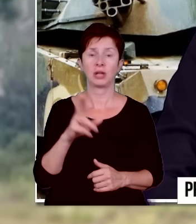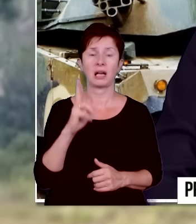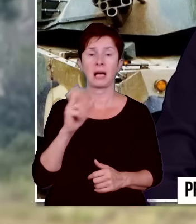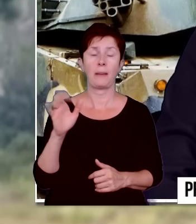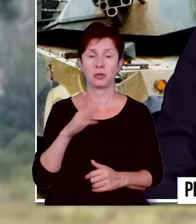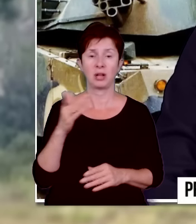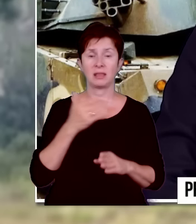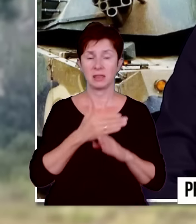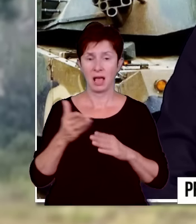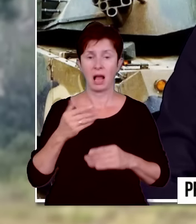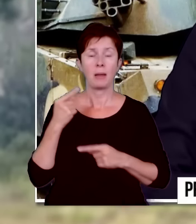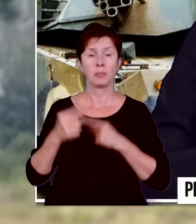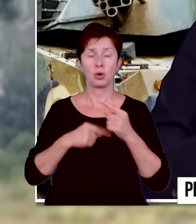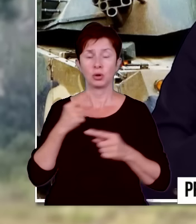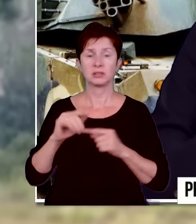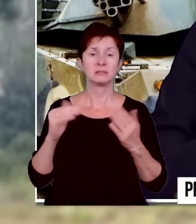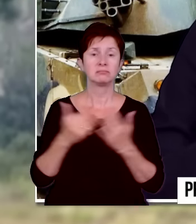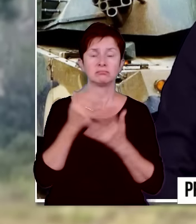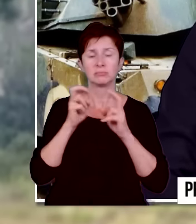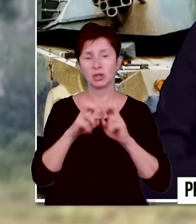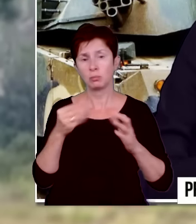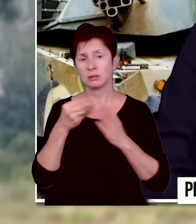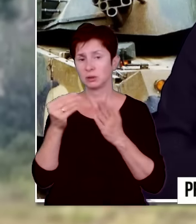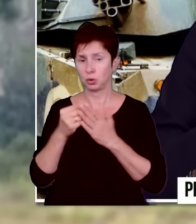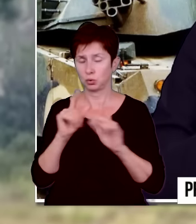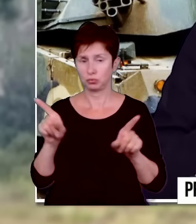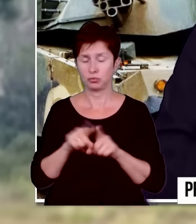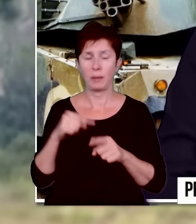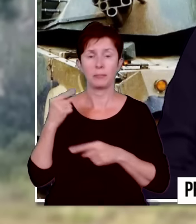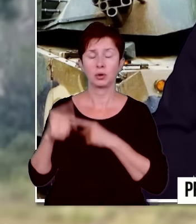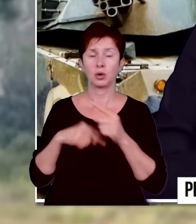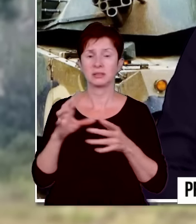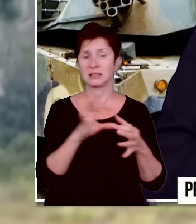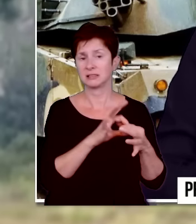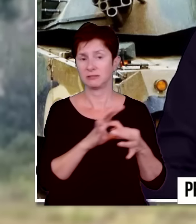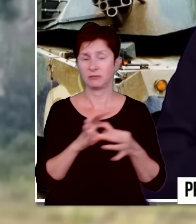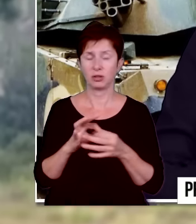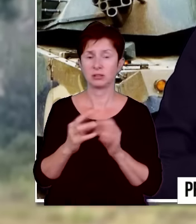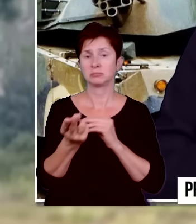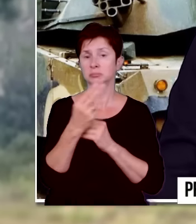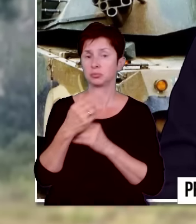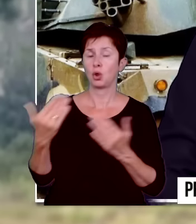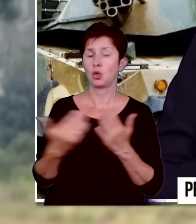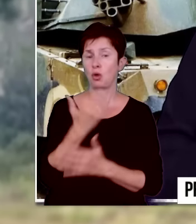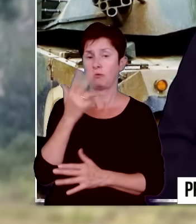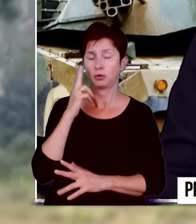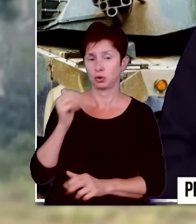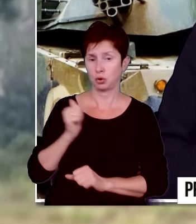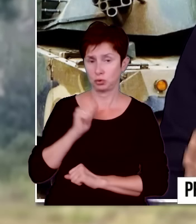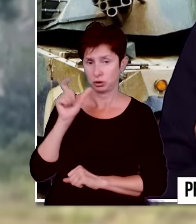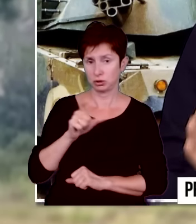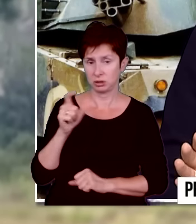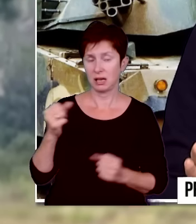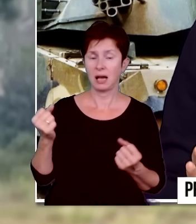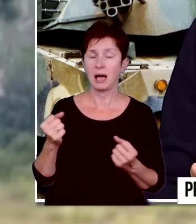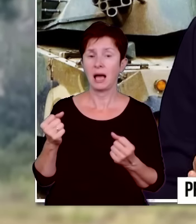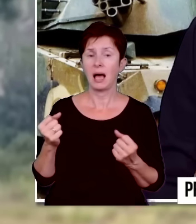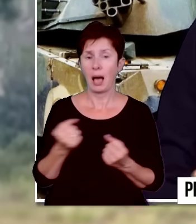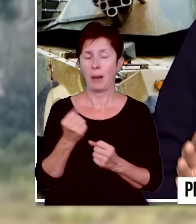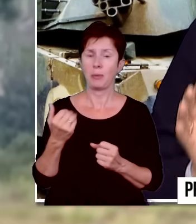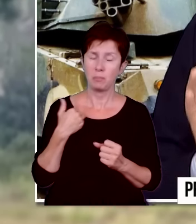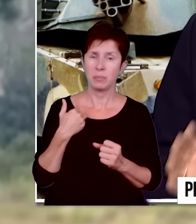procesy modernizacyjne a także procesy związane z rekrutacją nowych żołnierzy po to żeby sięgnąć przynajmniej tych 300 000